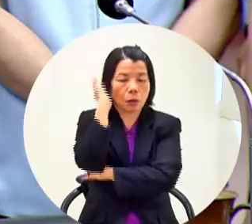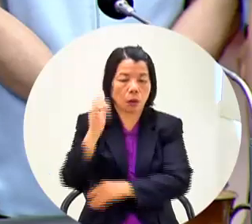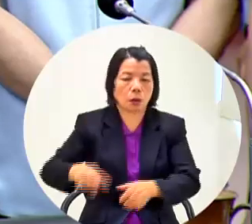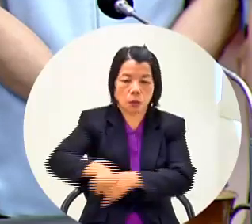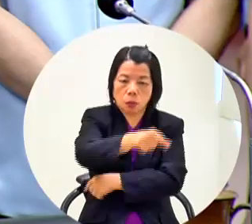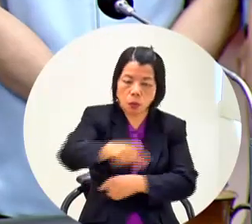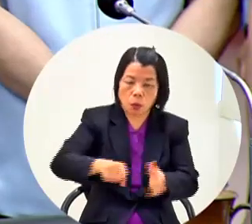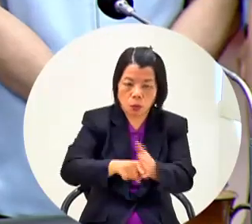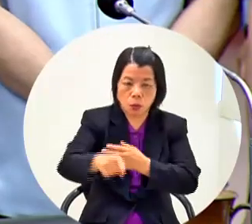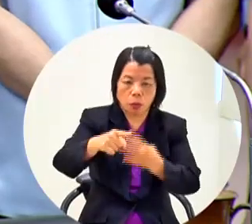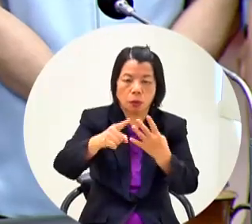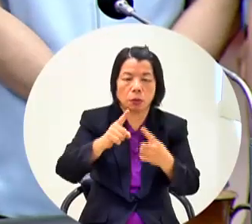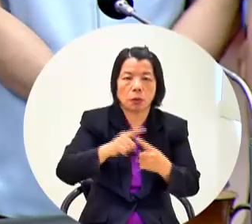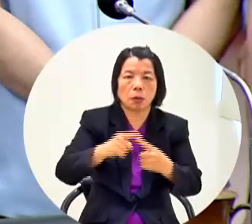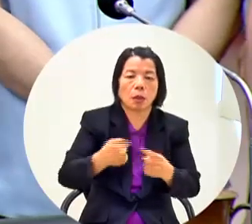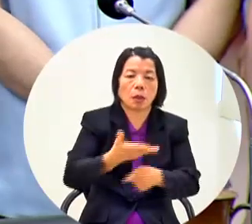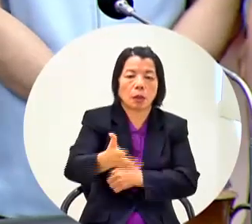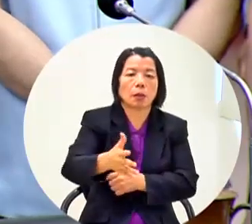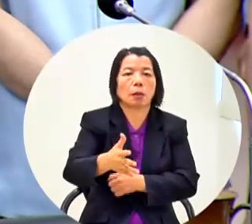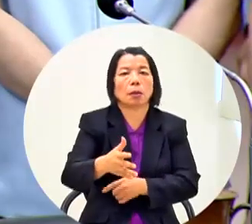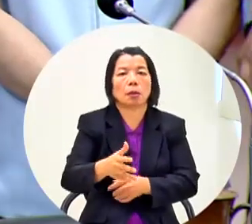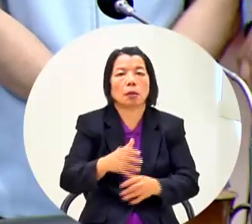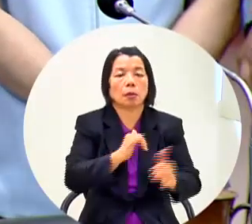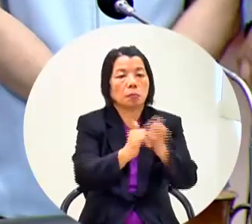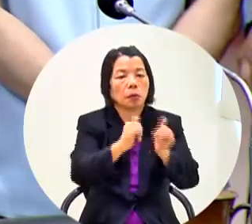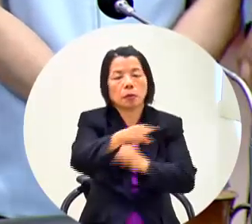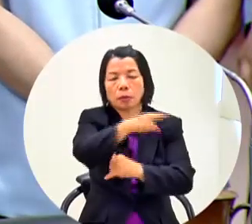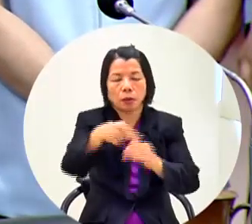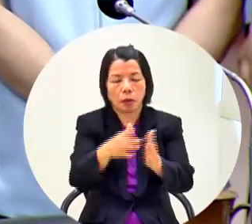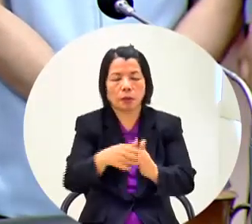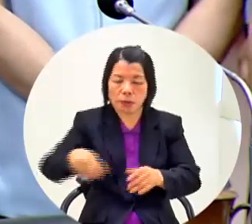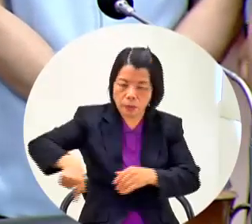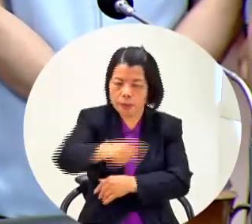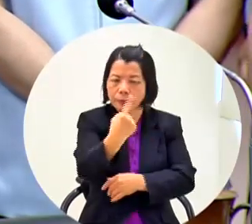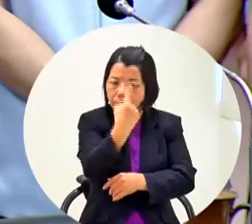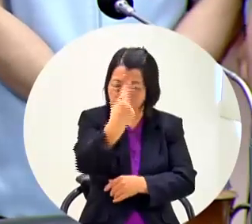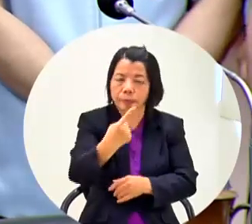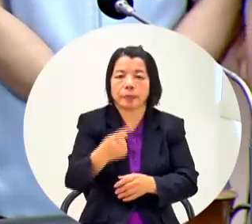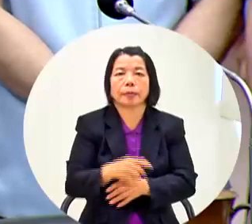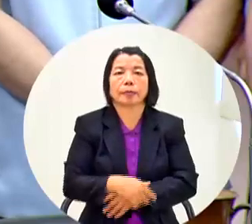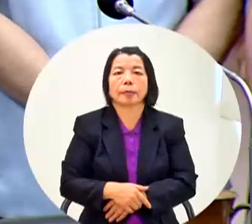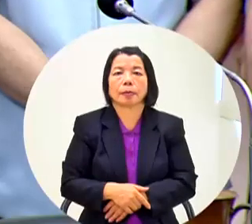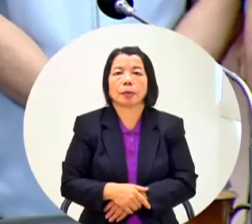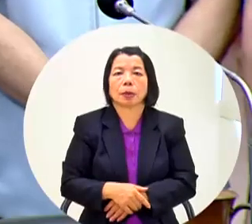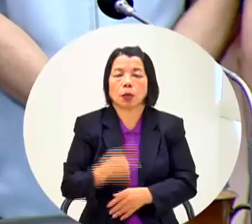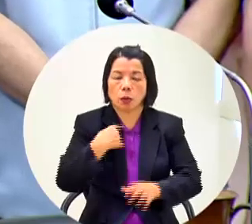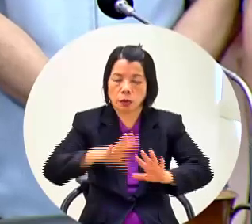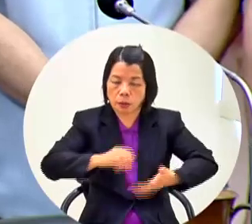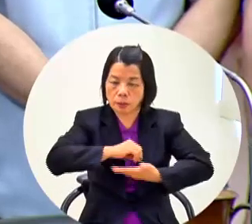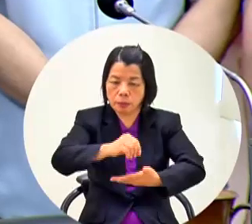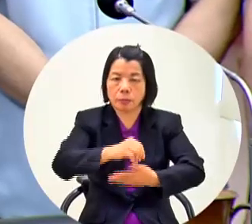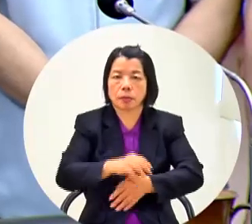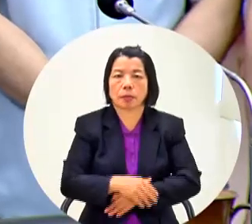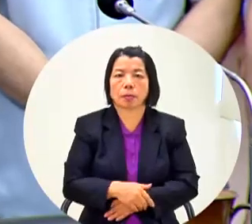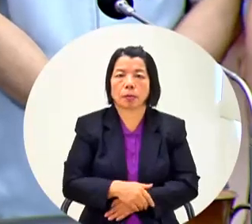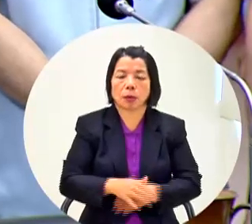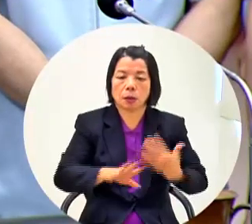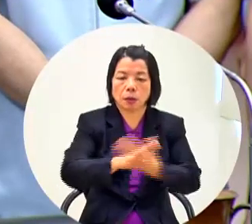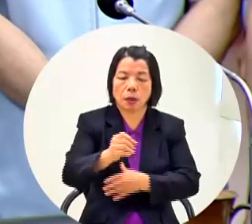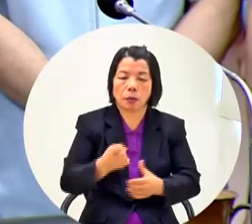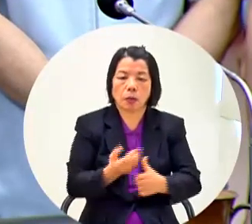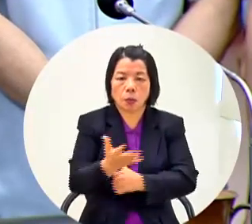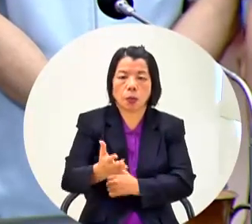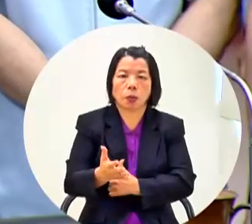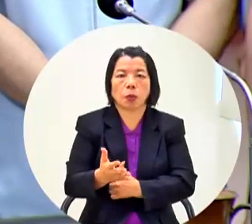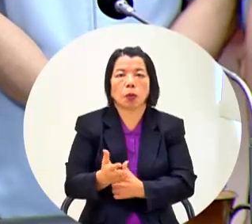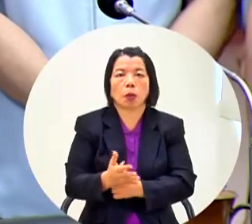协助辅导，给市民最大的协助，好，一个单一窗口，这本席在这边做具体的建议。另外呢，疫情重创我们